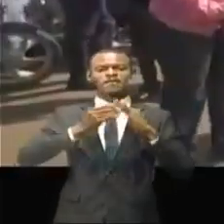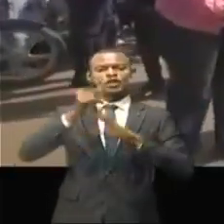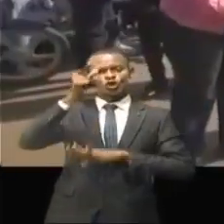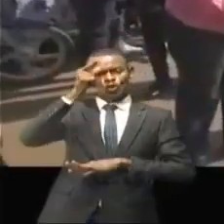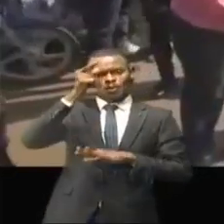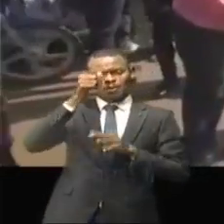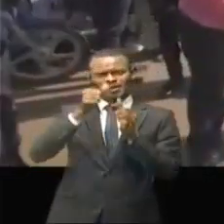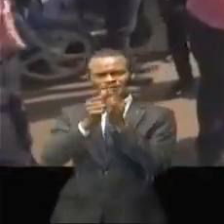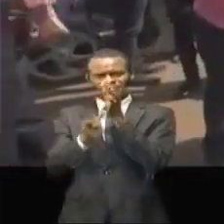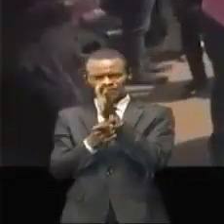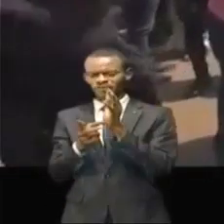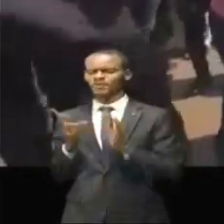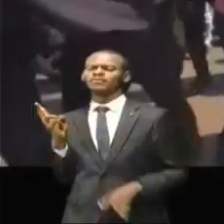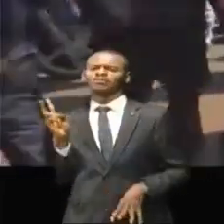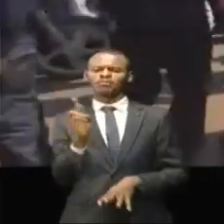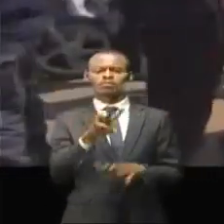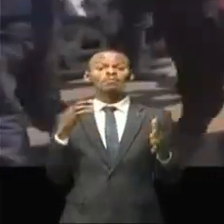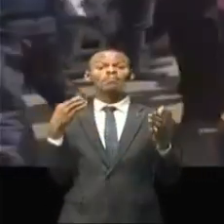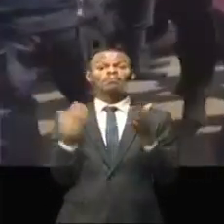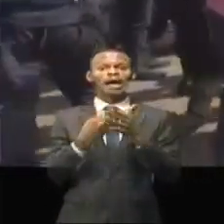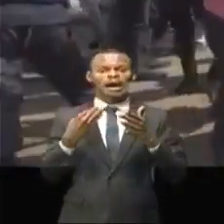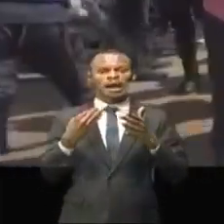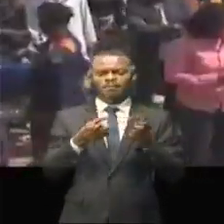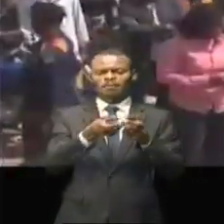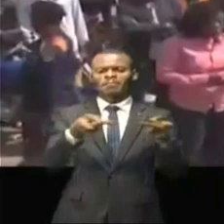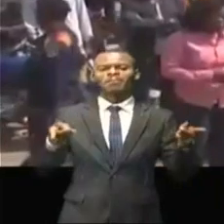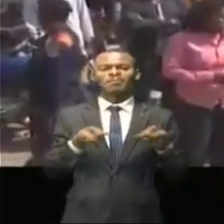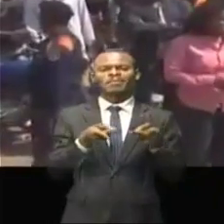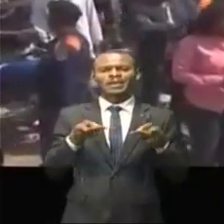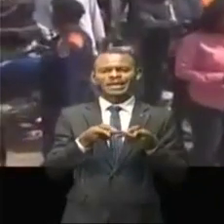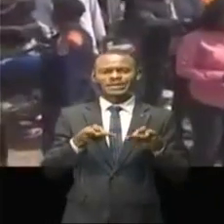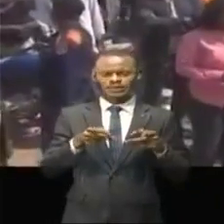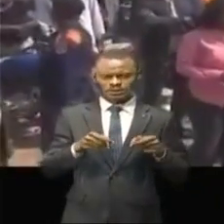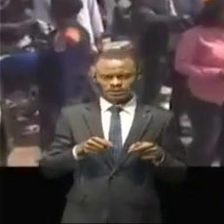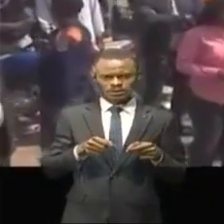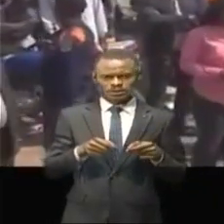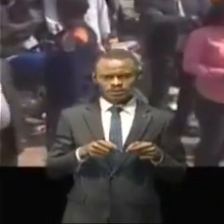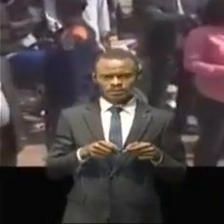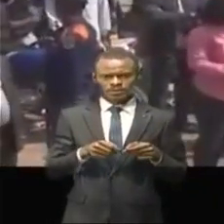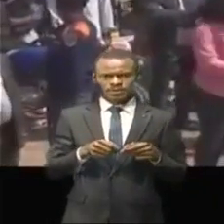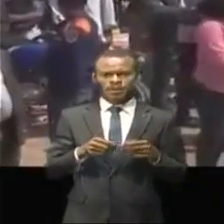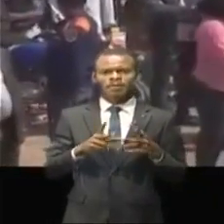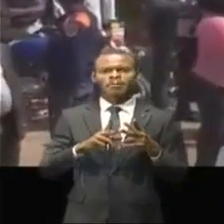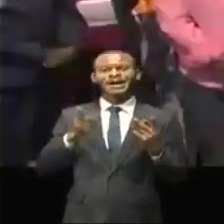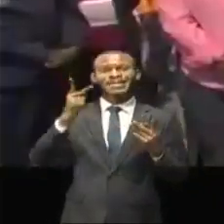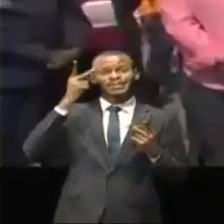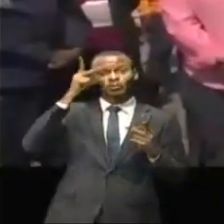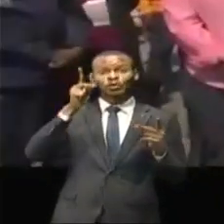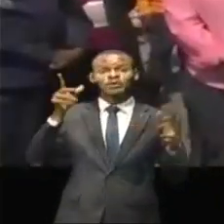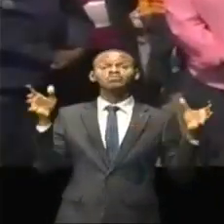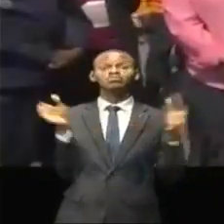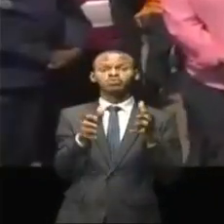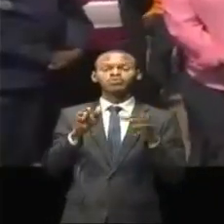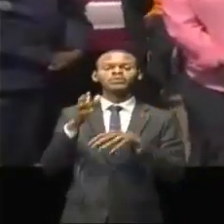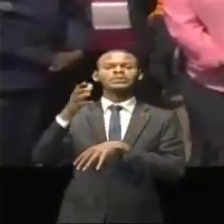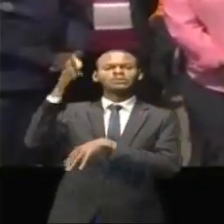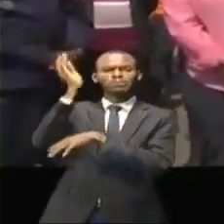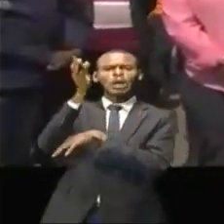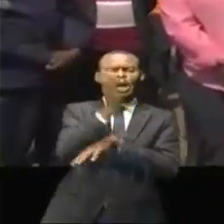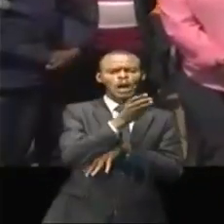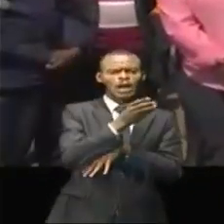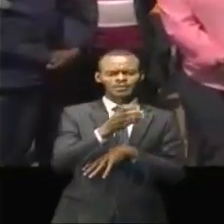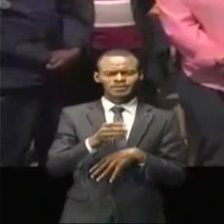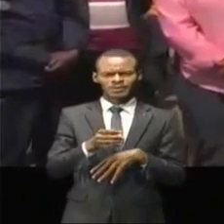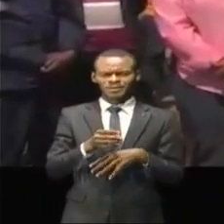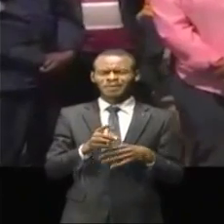est descendu sur le terrain. C'est mardi 11 juillet 2023, dans un seul objectif, en finir avec plusieurs maux qui rongent